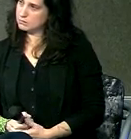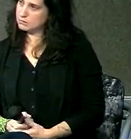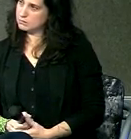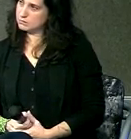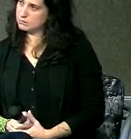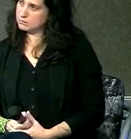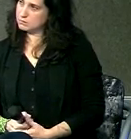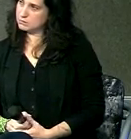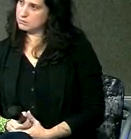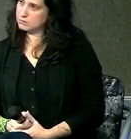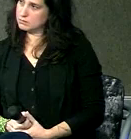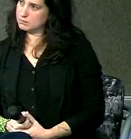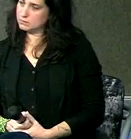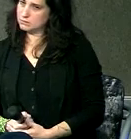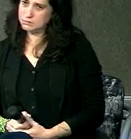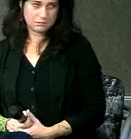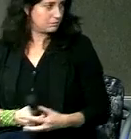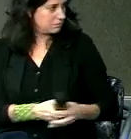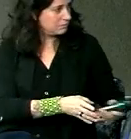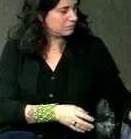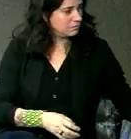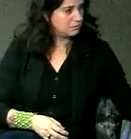produits et des quantités, je suppose.